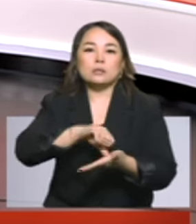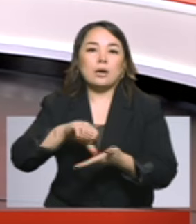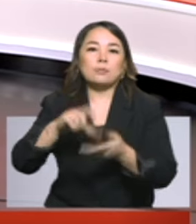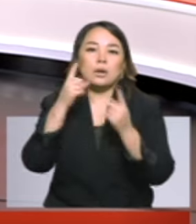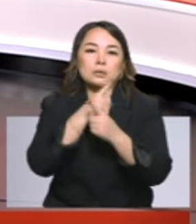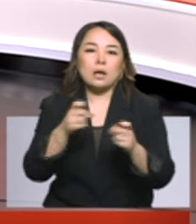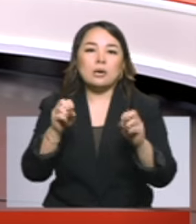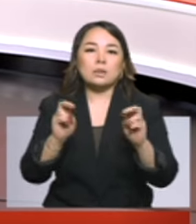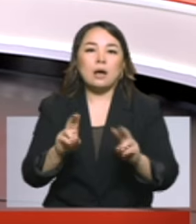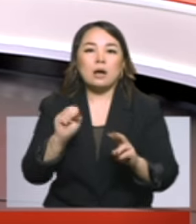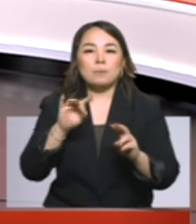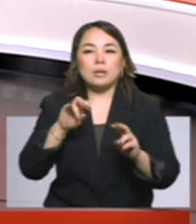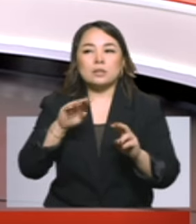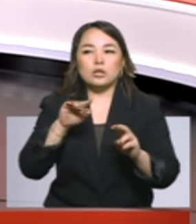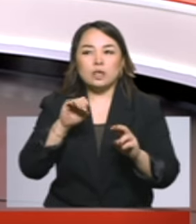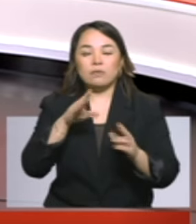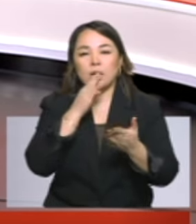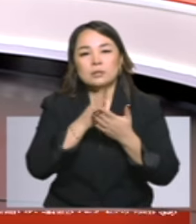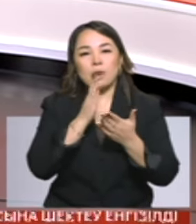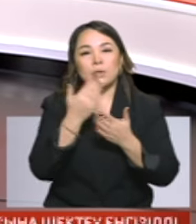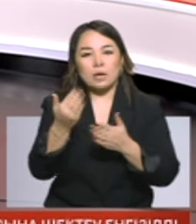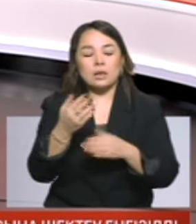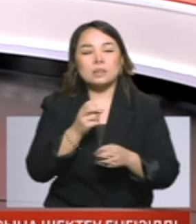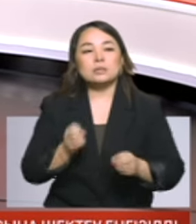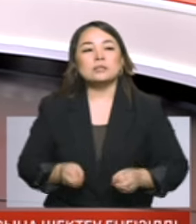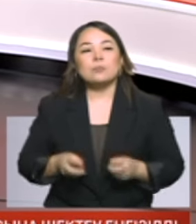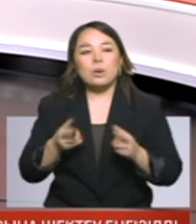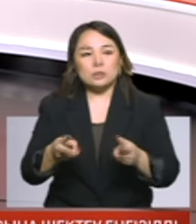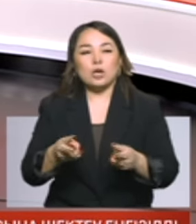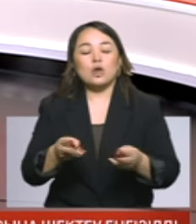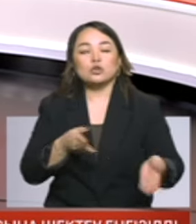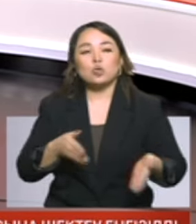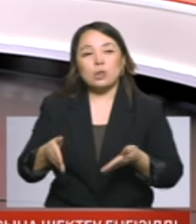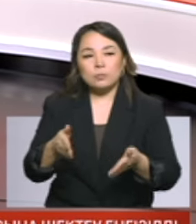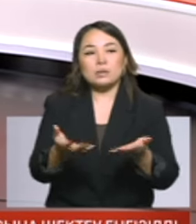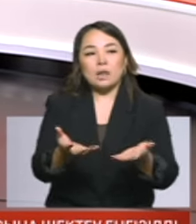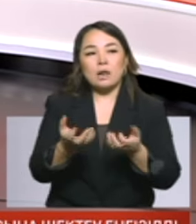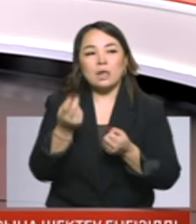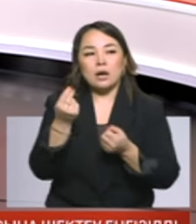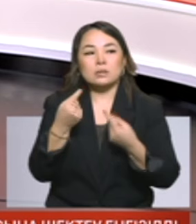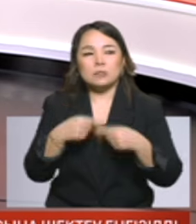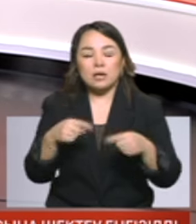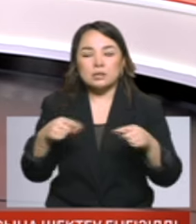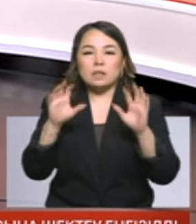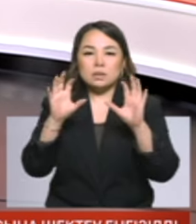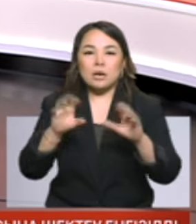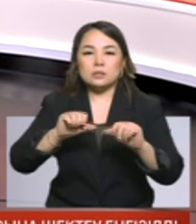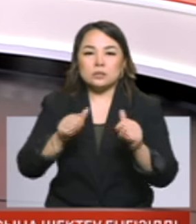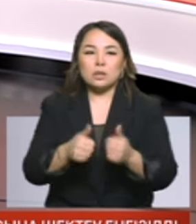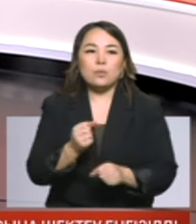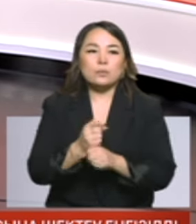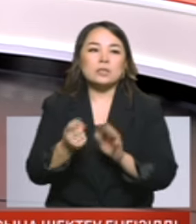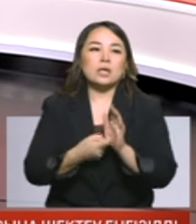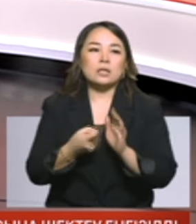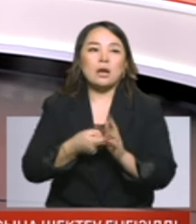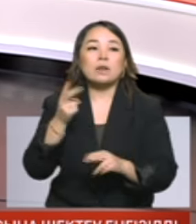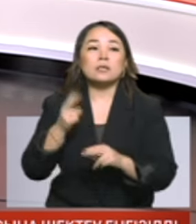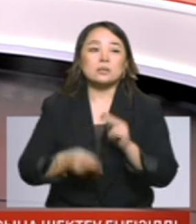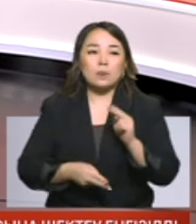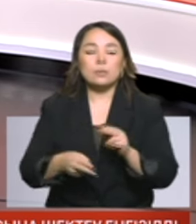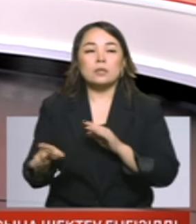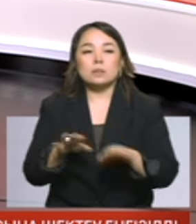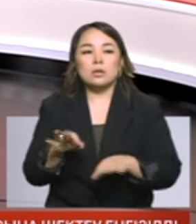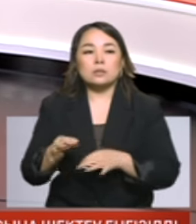хабарлады. Арман Тілеукеновтің айтуынша, қазір қылмыстық жолмен алынған ақшаны және өзге де мүлікті заңдастыру бабы бойынша тергеу аяқталып,